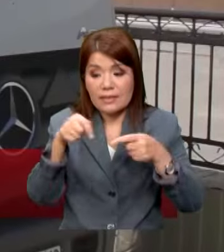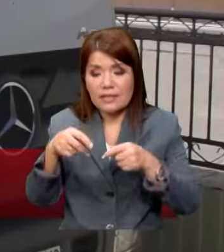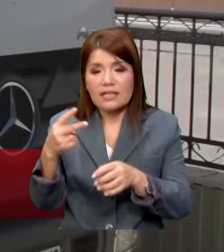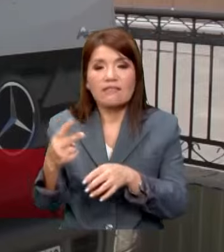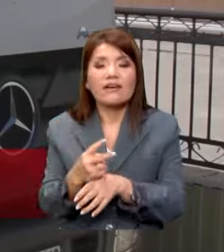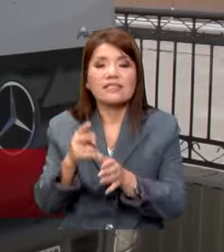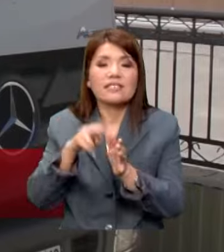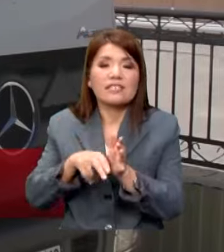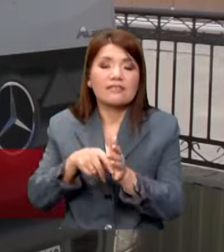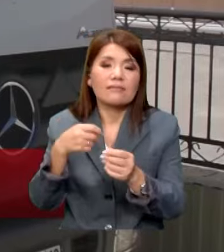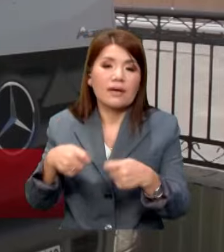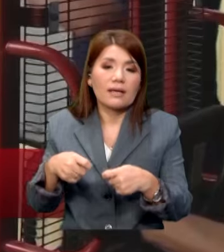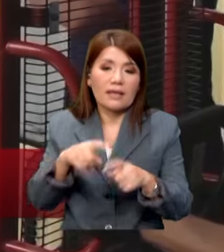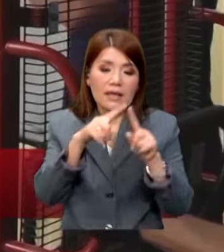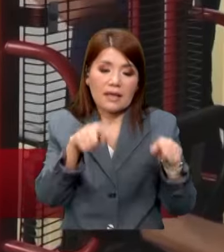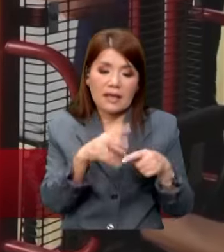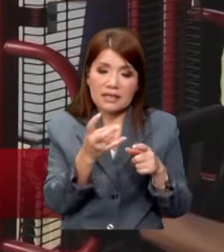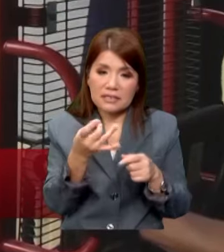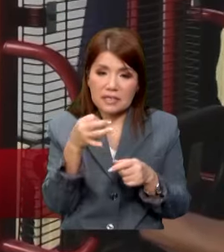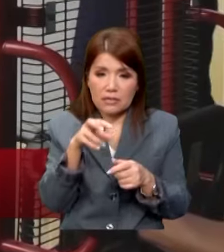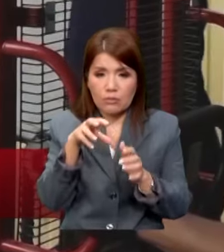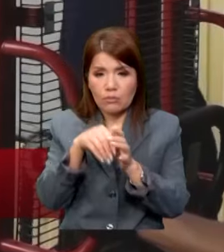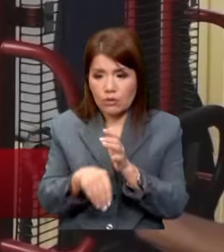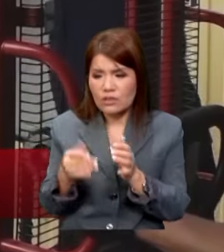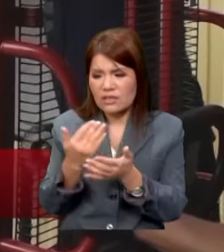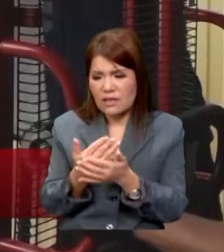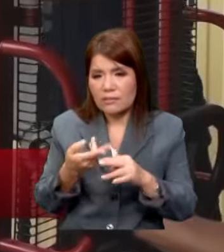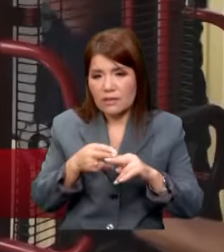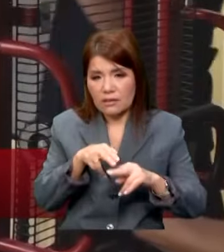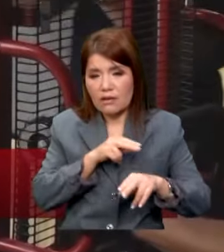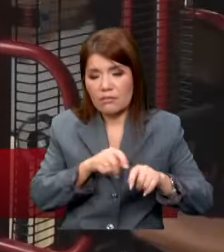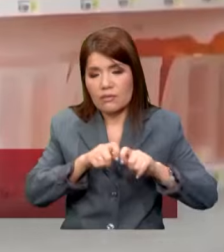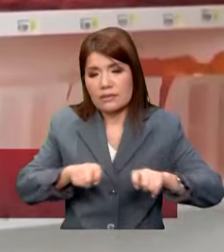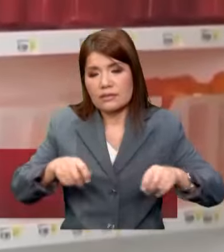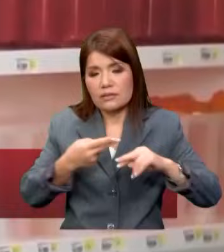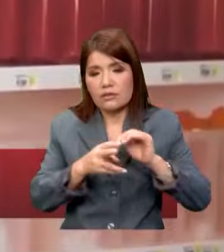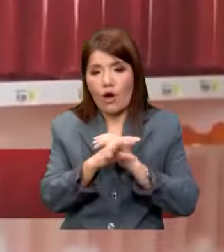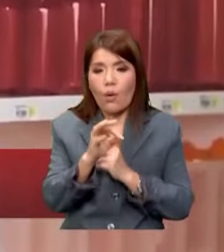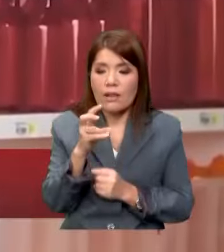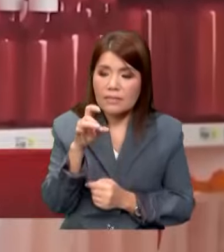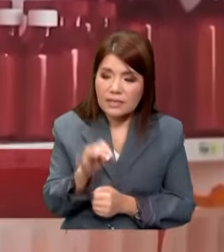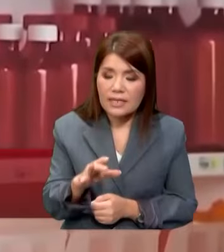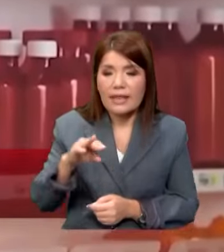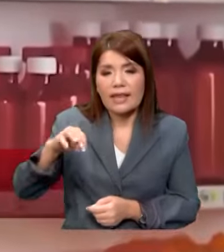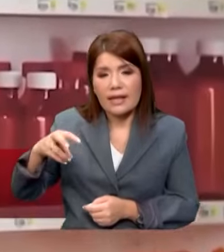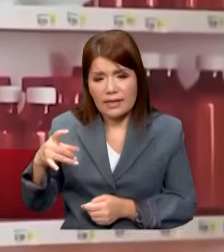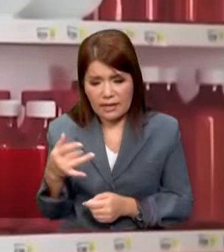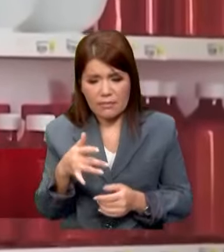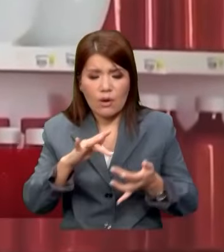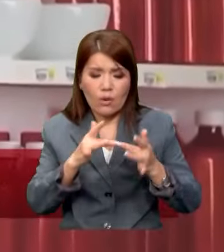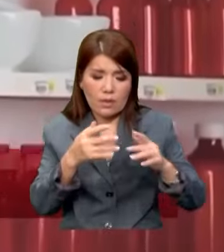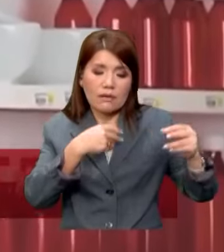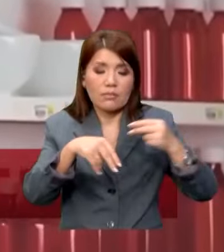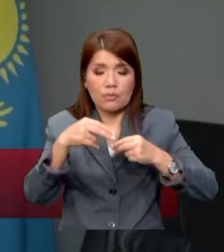бағада сатады. Лицензиясы болмаса да дәріхана деп жертөлелерде жұмыс істейді. Немесе Wildberries, Telegram секілді платформаларда